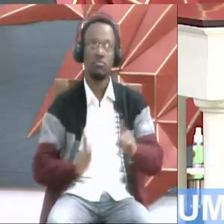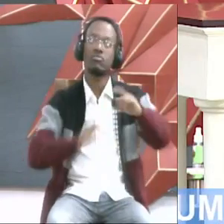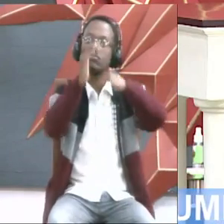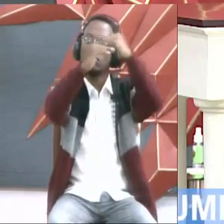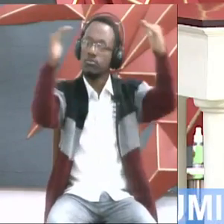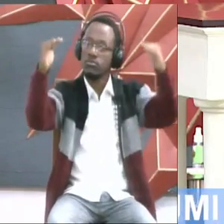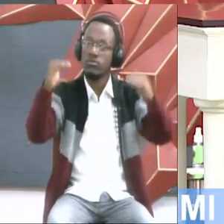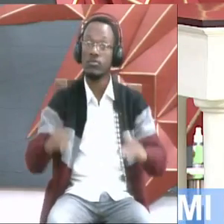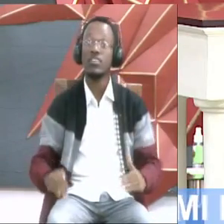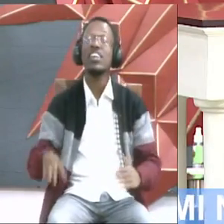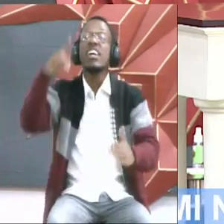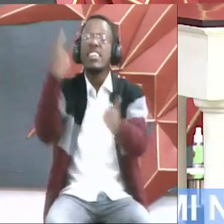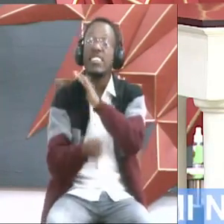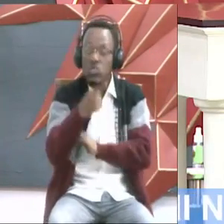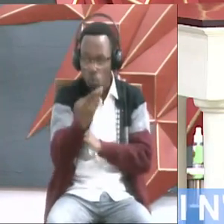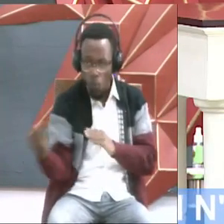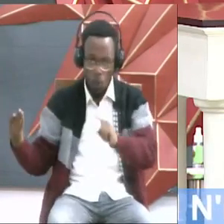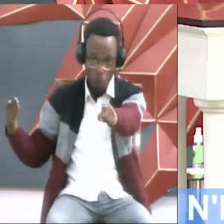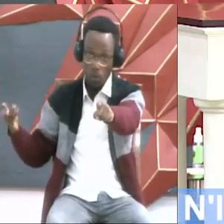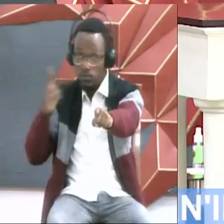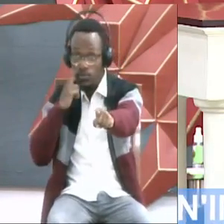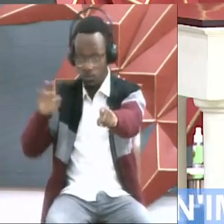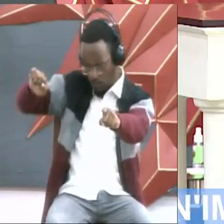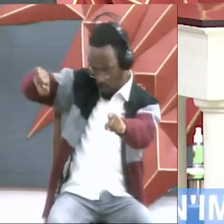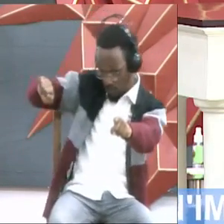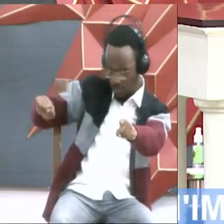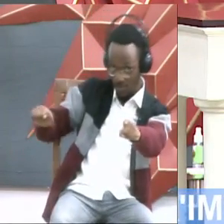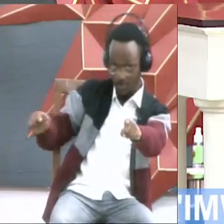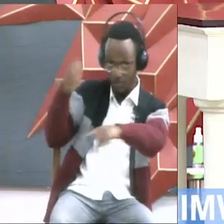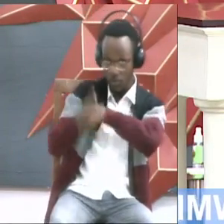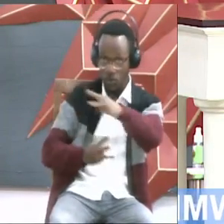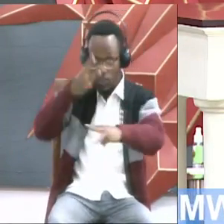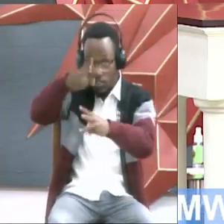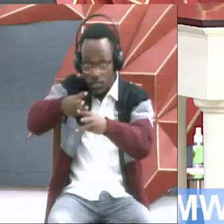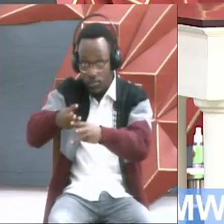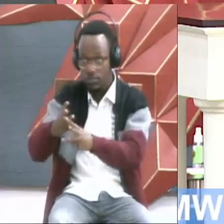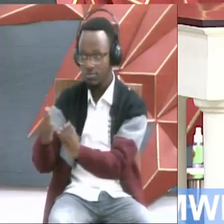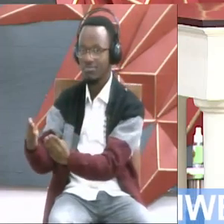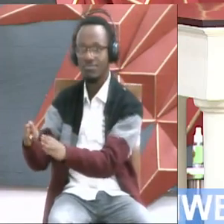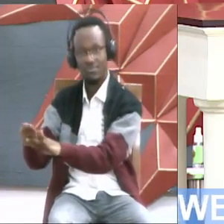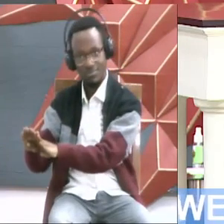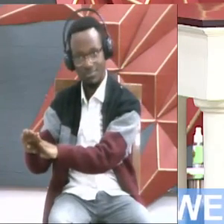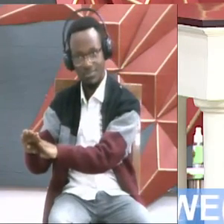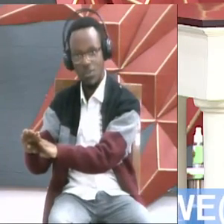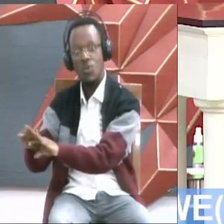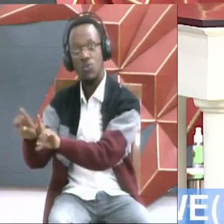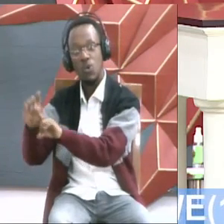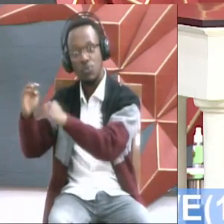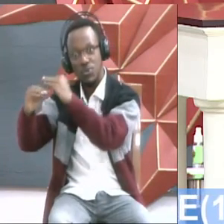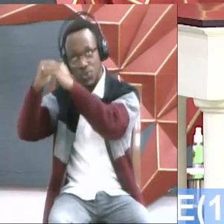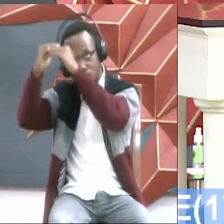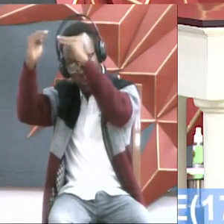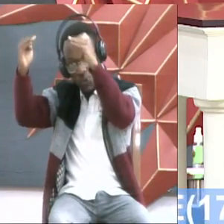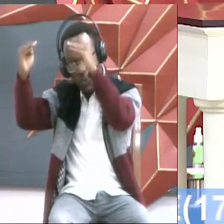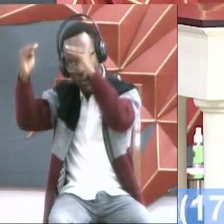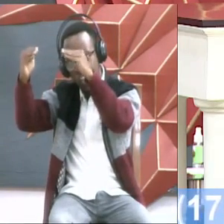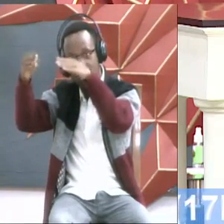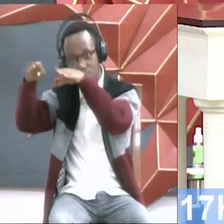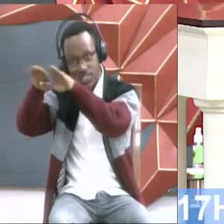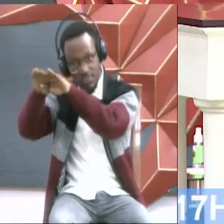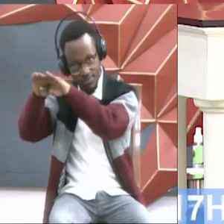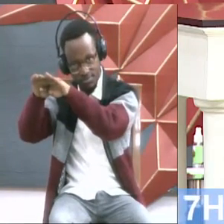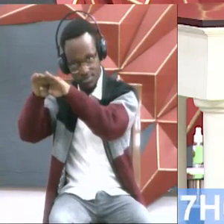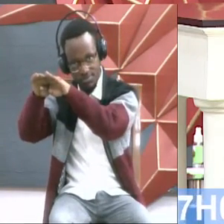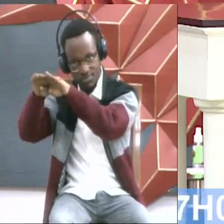cyo uzohambirira mu isi kizoba gihambiriwe mu ijuru